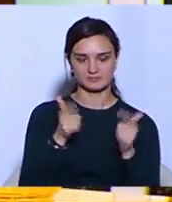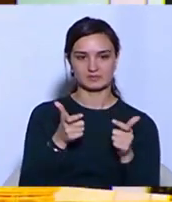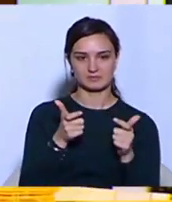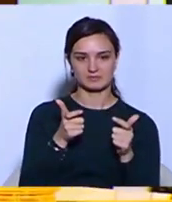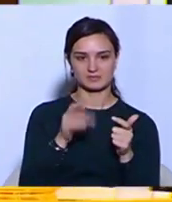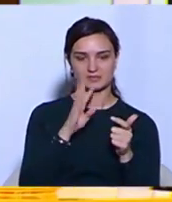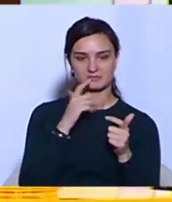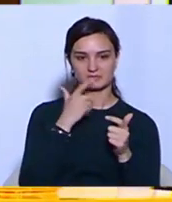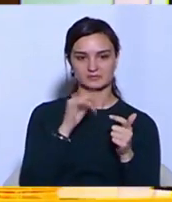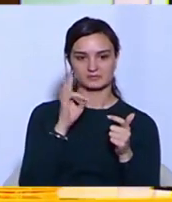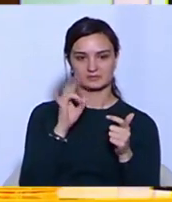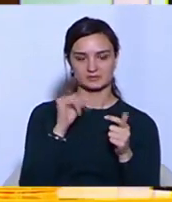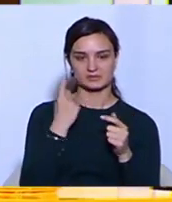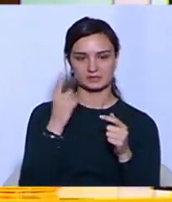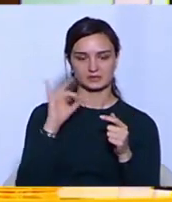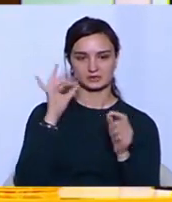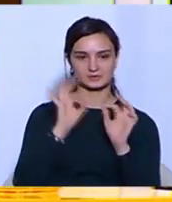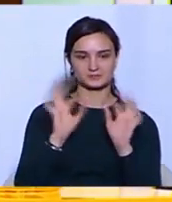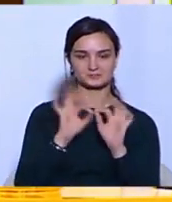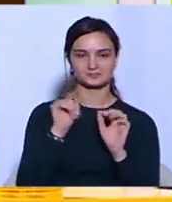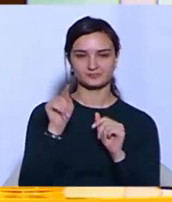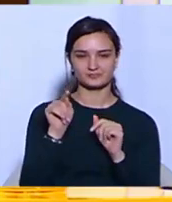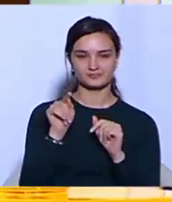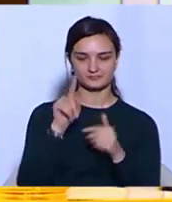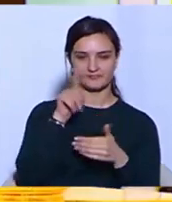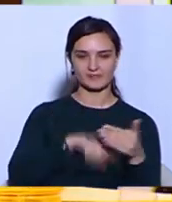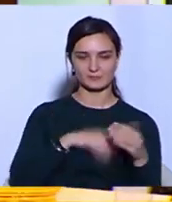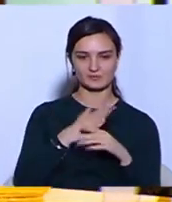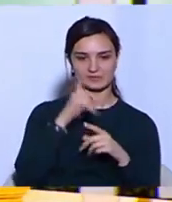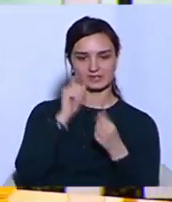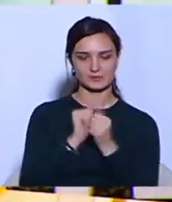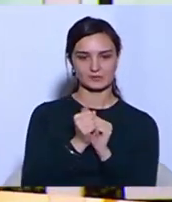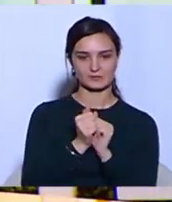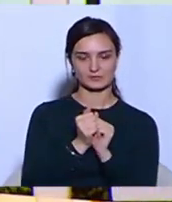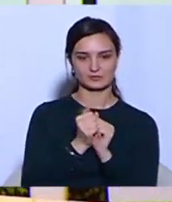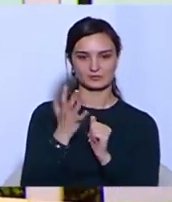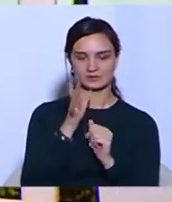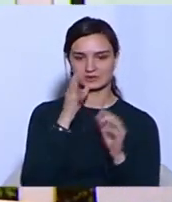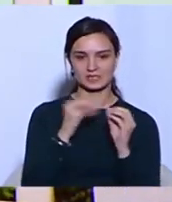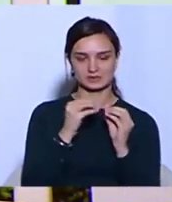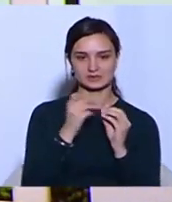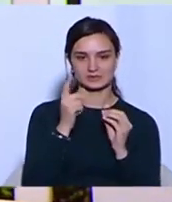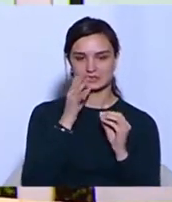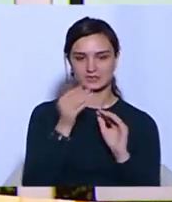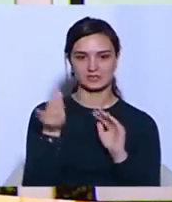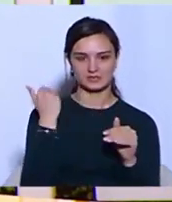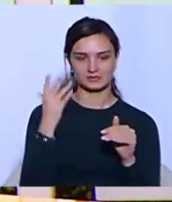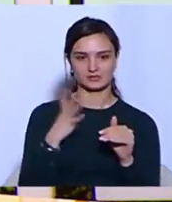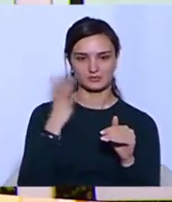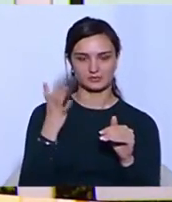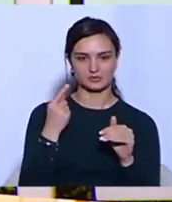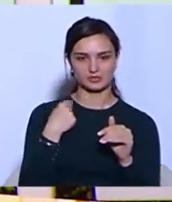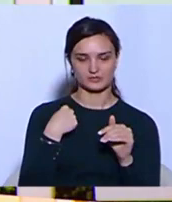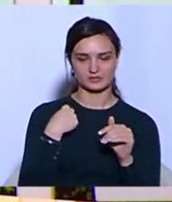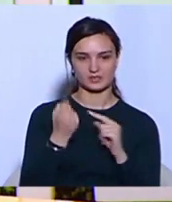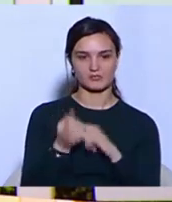დამეთანხმება, ხალბატონ ნანა, ერთი ისტორია, რომელიც თქვენ დარწმუნებული ვარ გახსოვთ და რომელიც დაახლოებით 10-11 წლის წინ მოხდა.